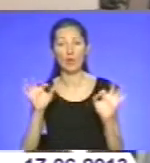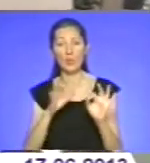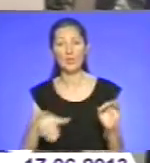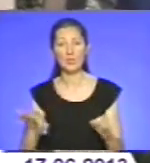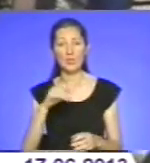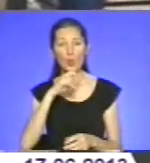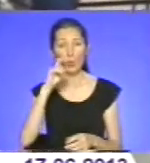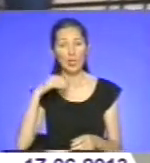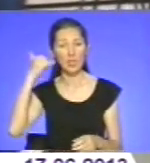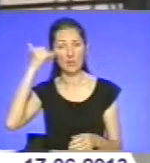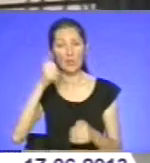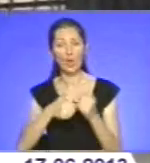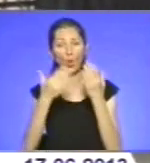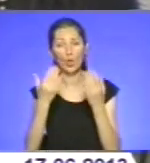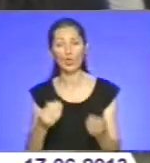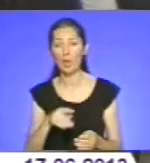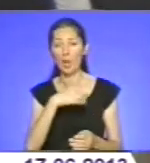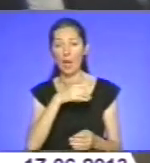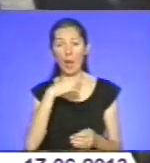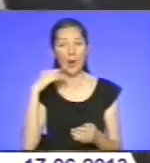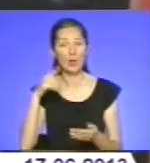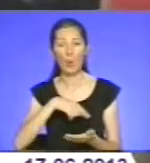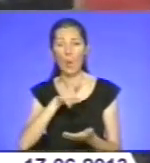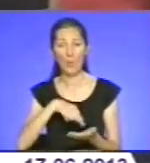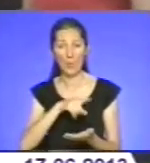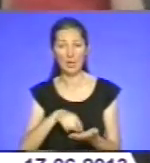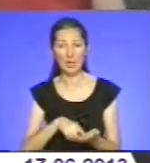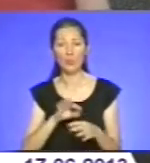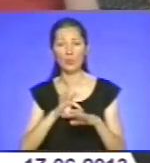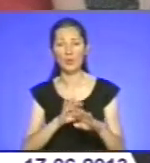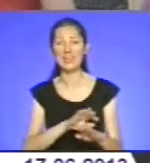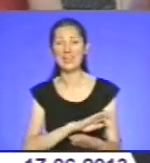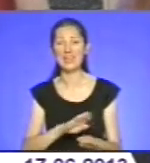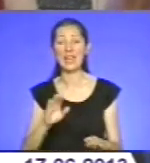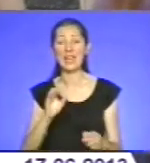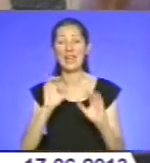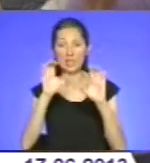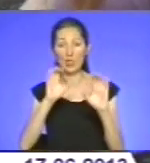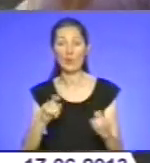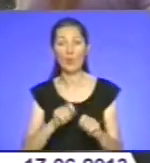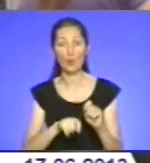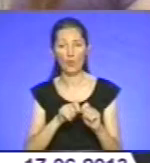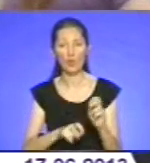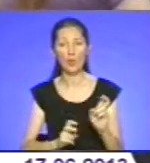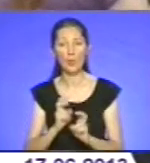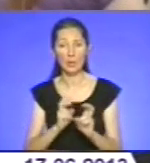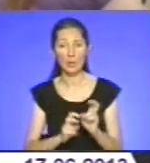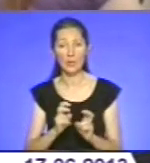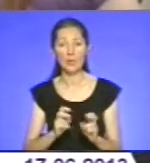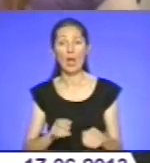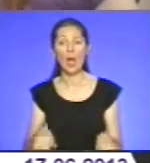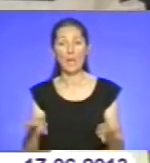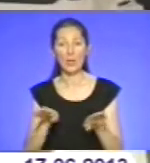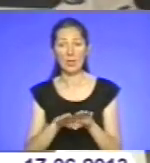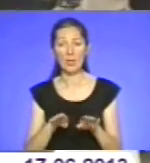надходять щоденно. Коло питань дуже широке. Це і проведення несанкціонованих перевірок підприємств, і питання закриття підприємницької